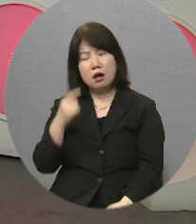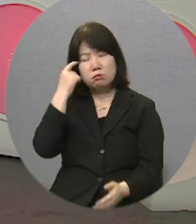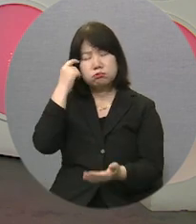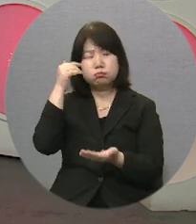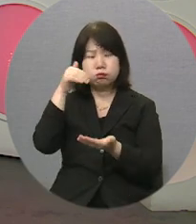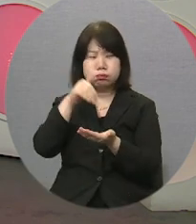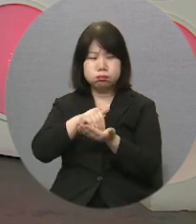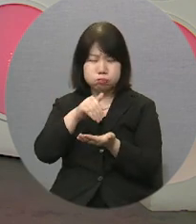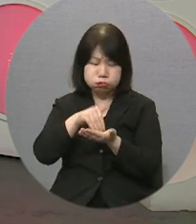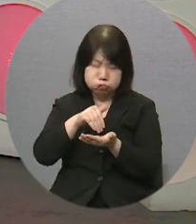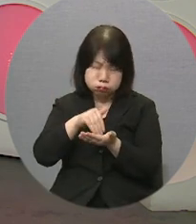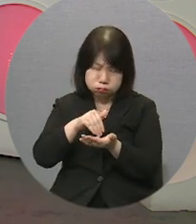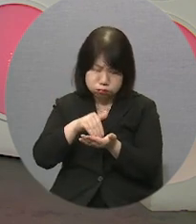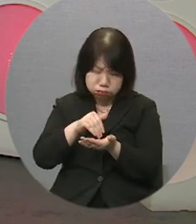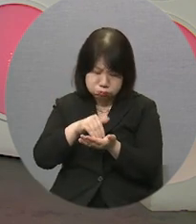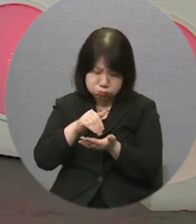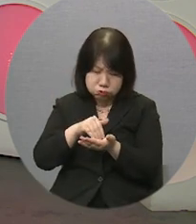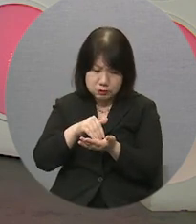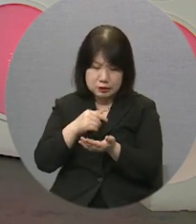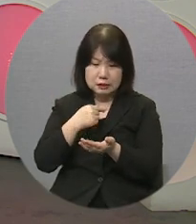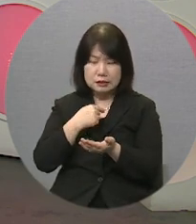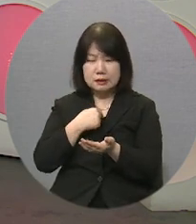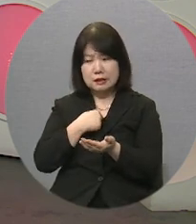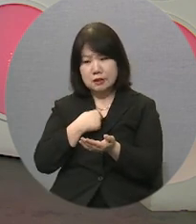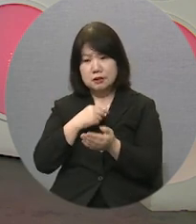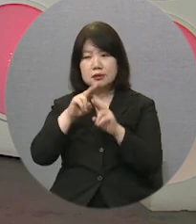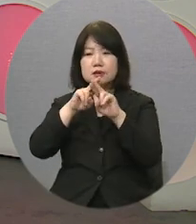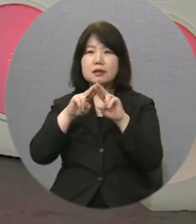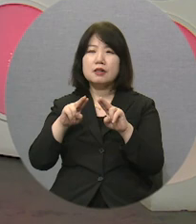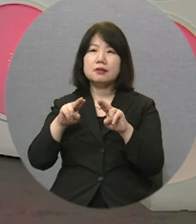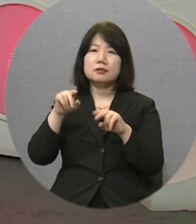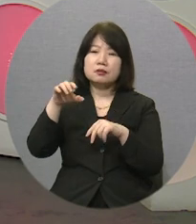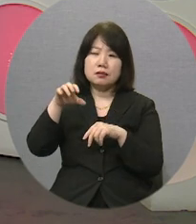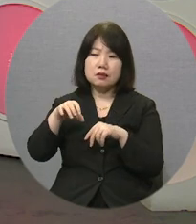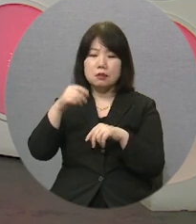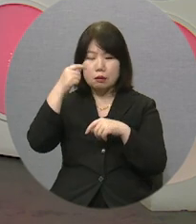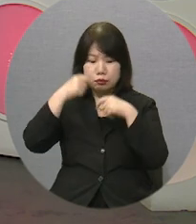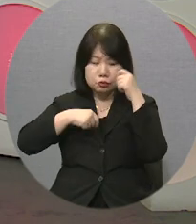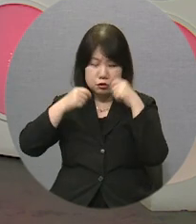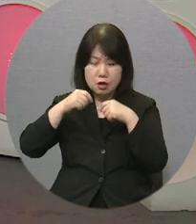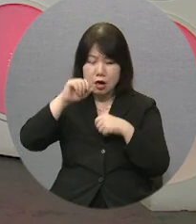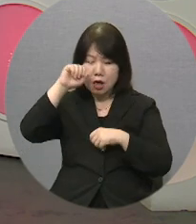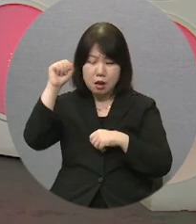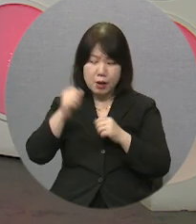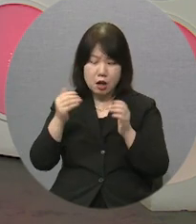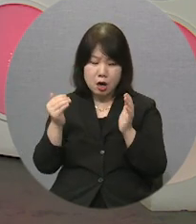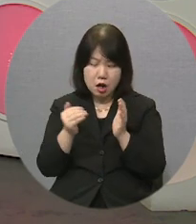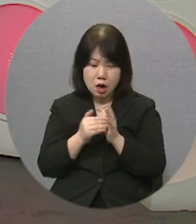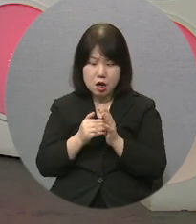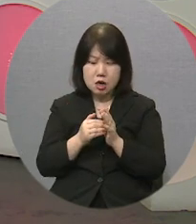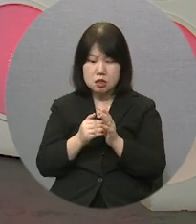되어 그날 저는 새벽까지 장례식장을 지켰습니다.